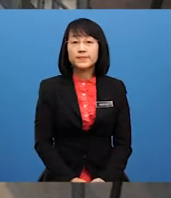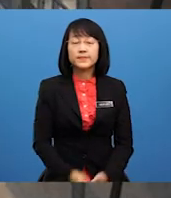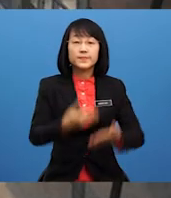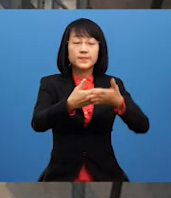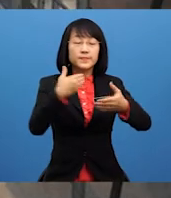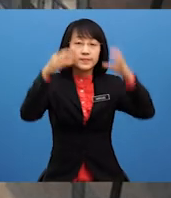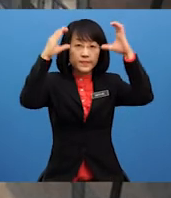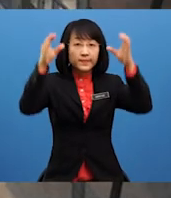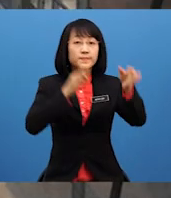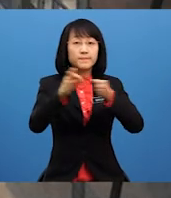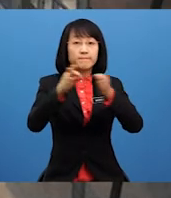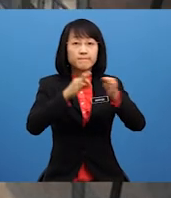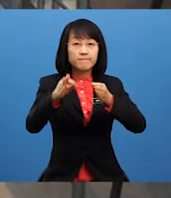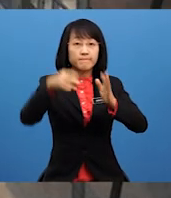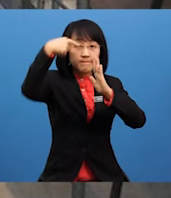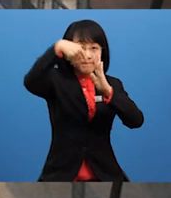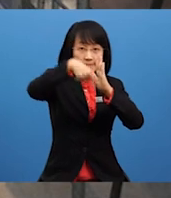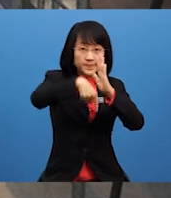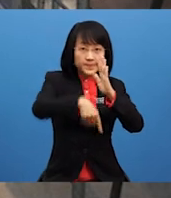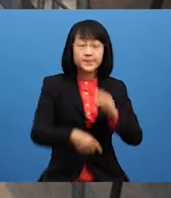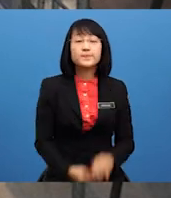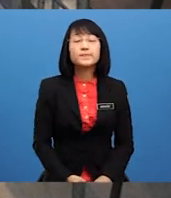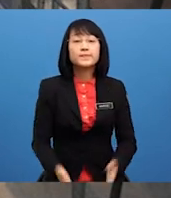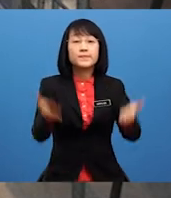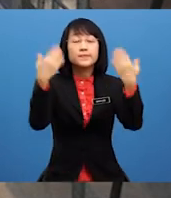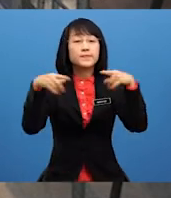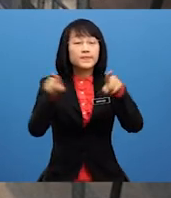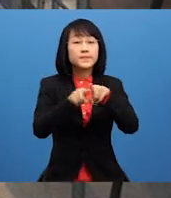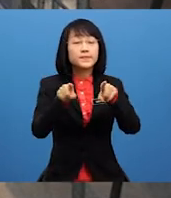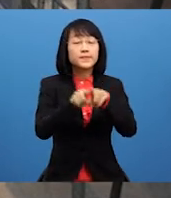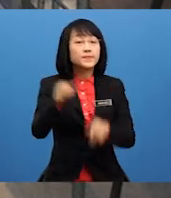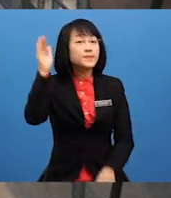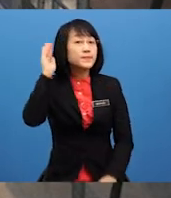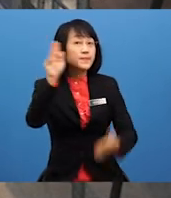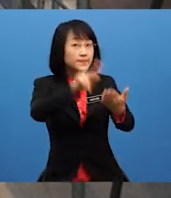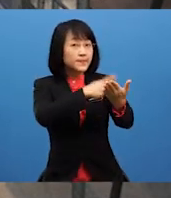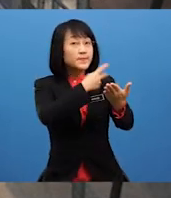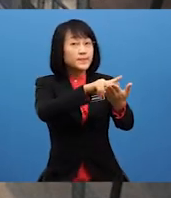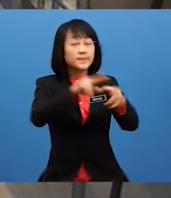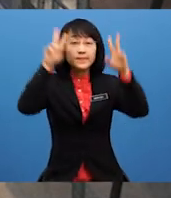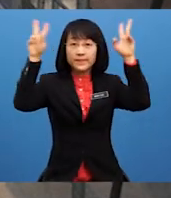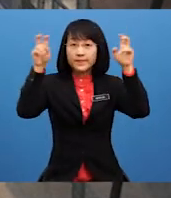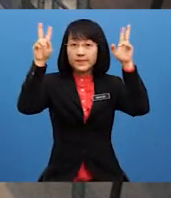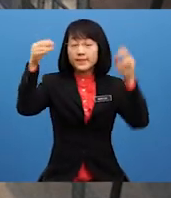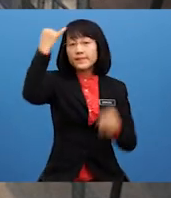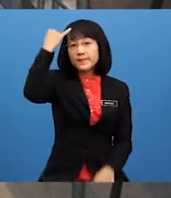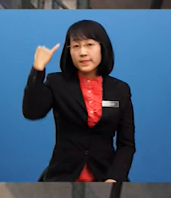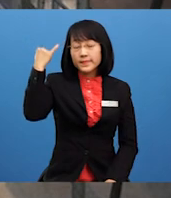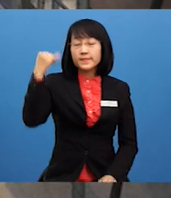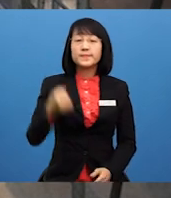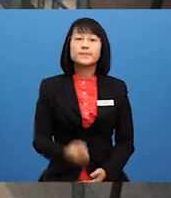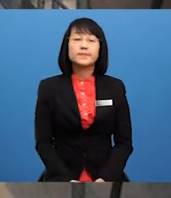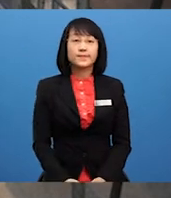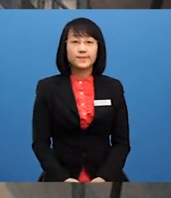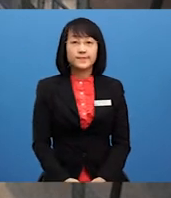Sebelum cikgu terangkan lebih lanjut, mari sama-sama kita perdengarkan pantun bertemakan ilmu yang telah cikgu